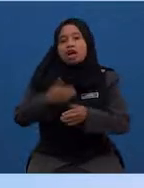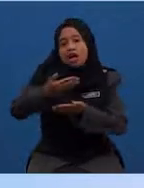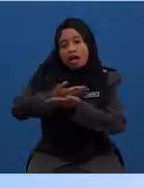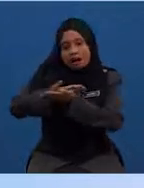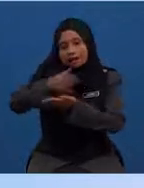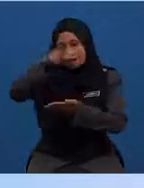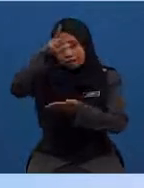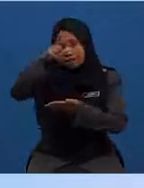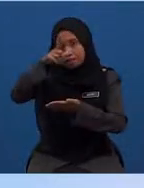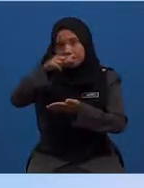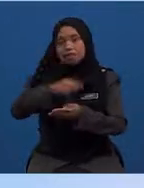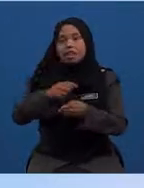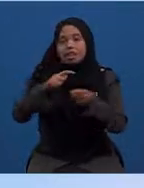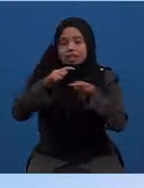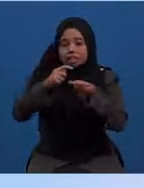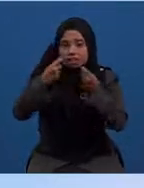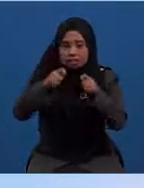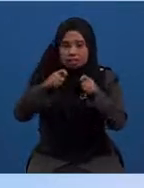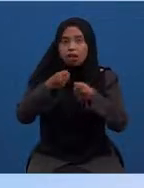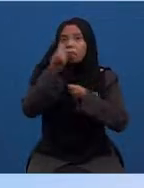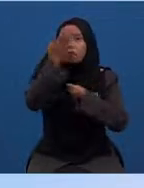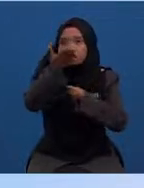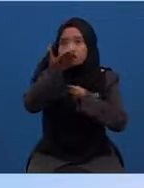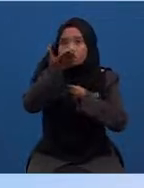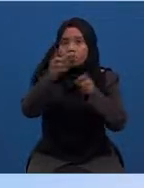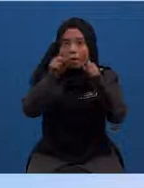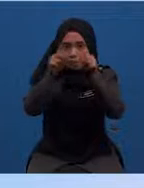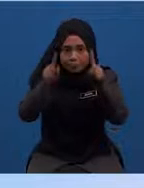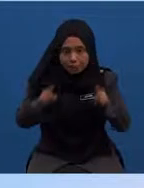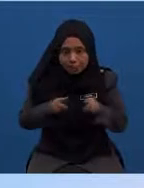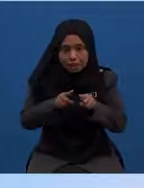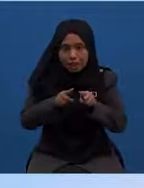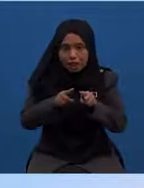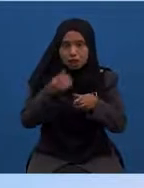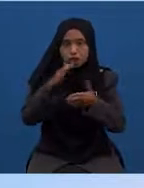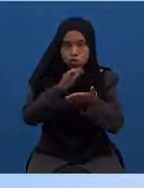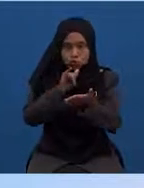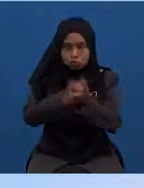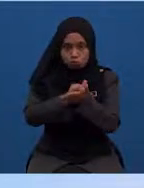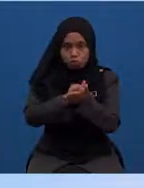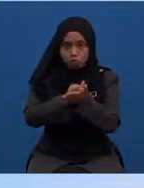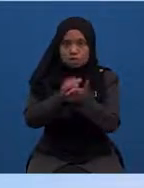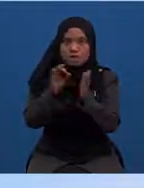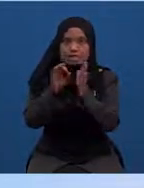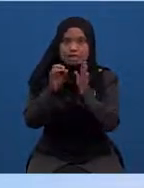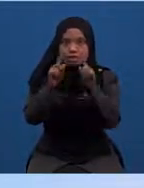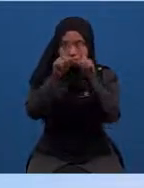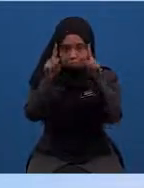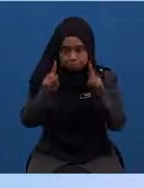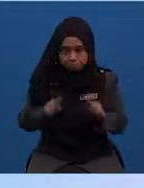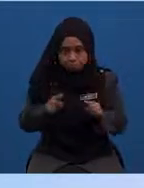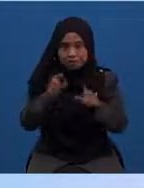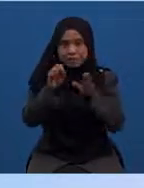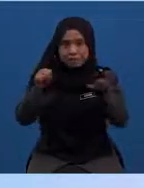Anak lelakinya pula telah menyatakan bingkai gambar tersebut adalah sebuah bentuk segi 4